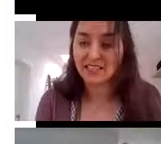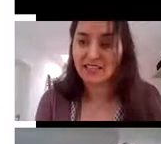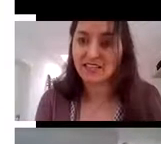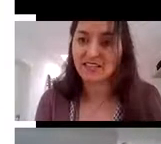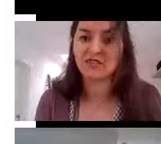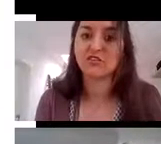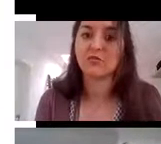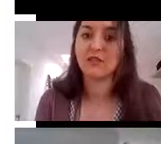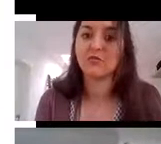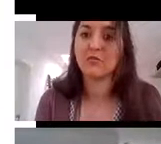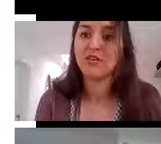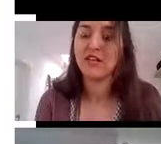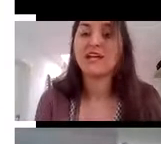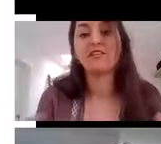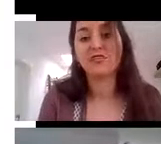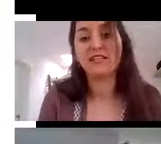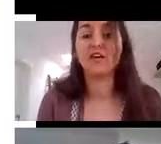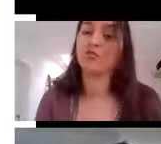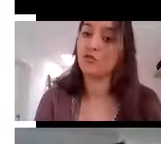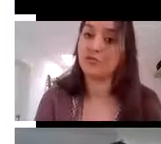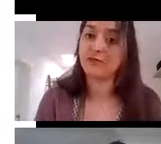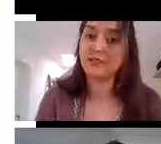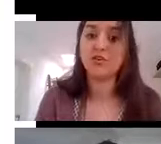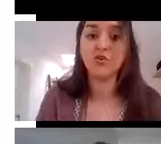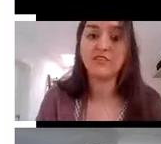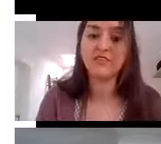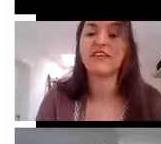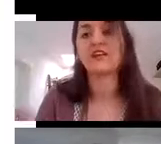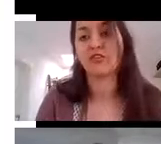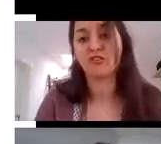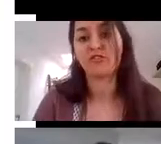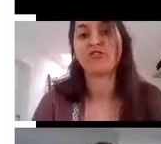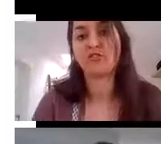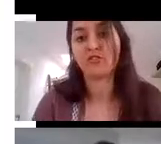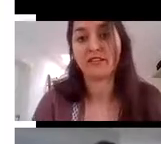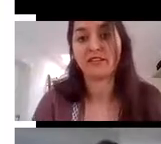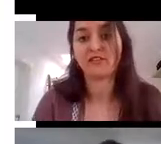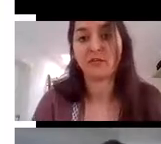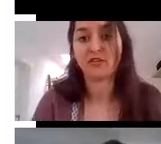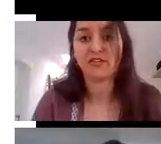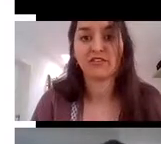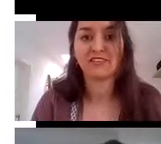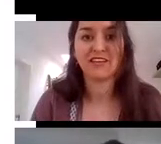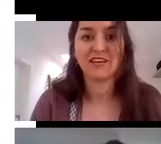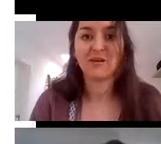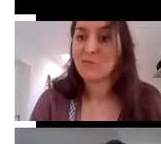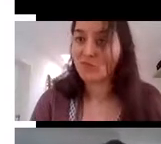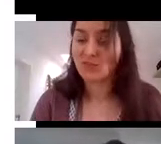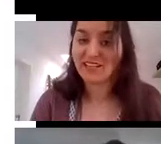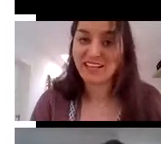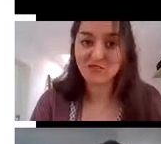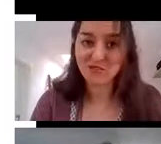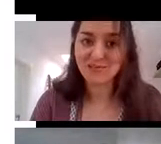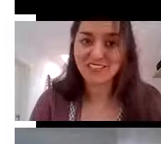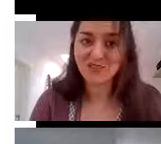unieke kinderen dat heeft deelgenomen aan een bubbel in juli dan nooit meer dan 100 is en in augustus nooit meer dan 200. Dus